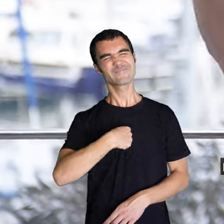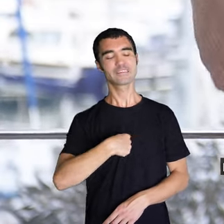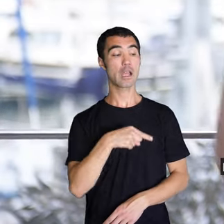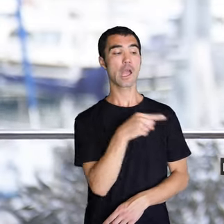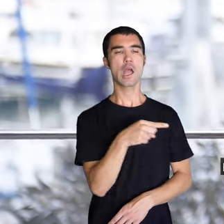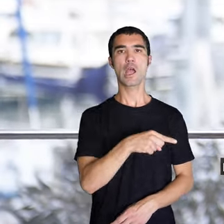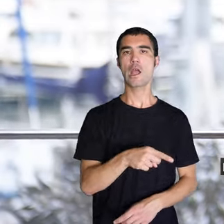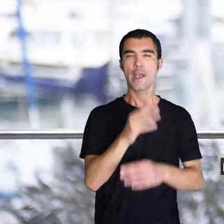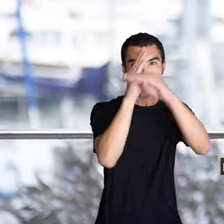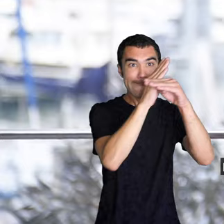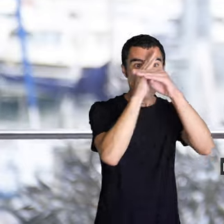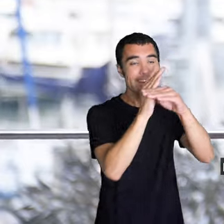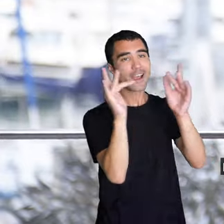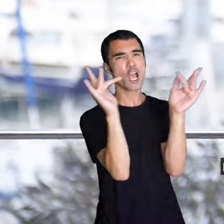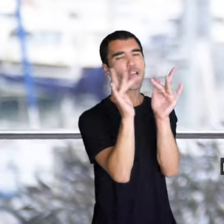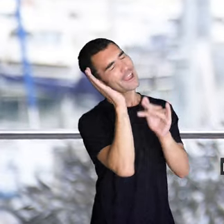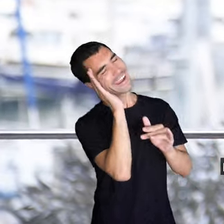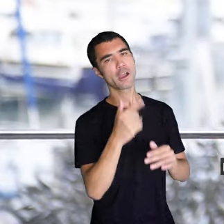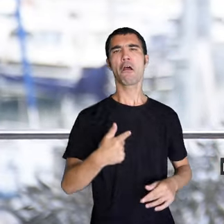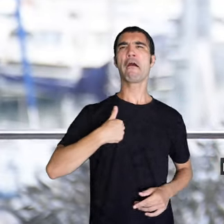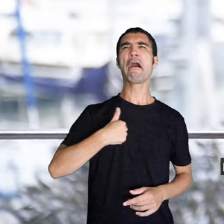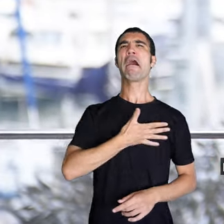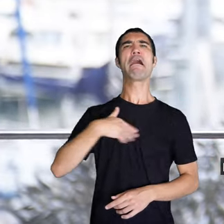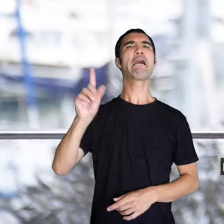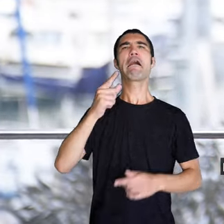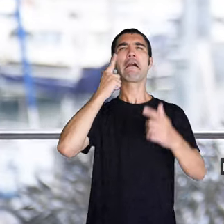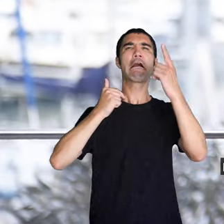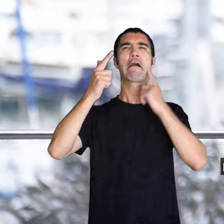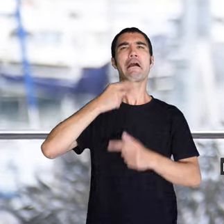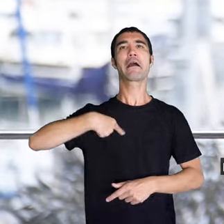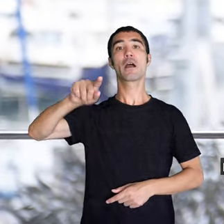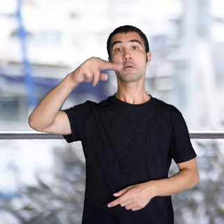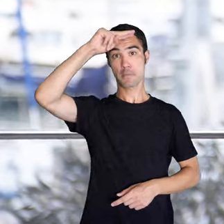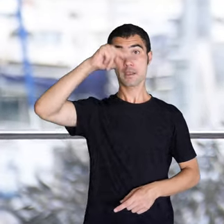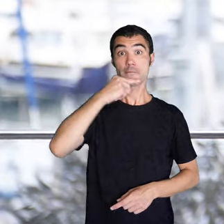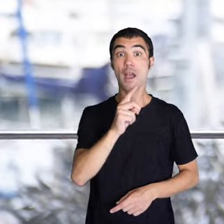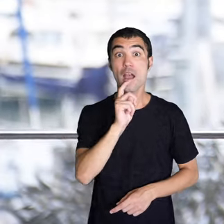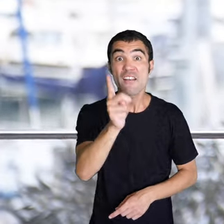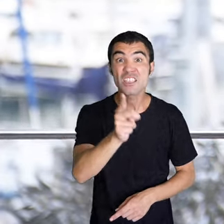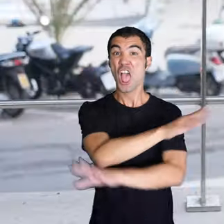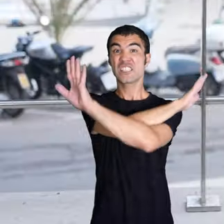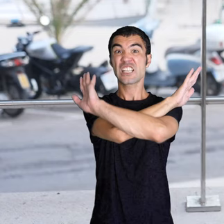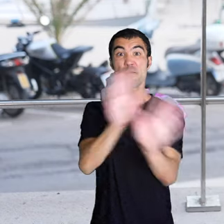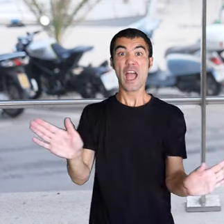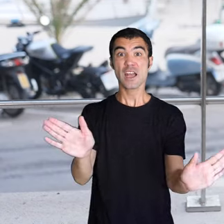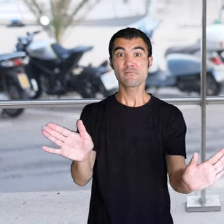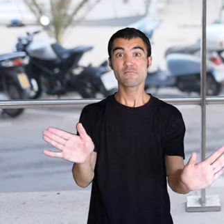s'amagava dins els quartos i jo plora que te ploro i mon pare va dir s'ha acabat